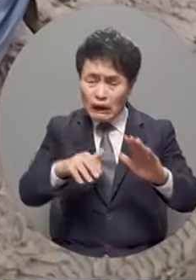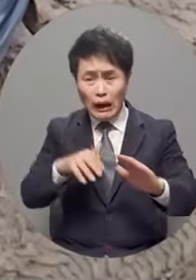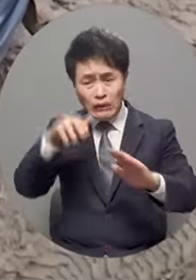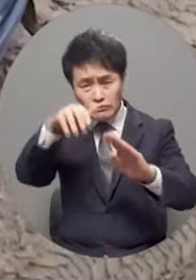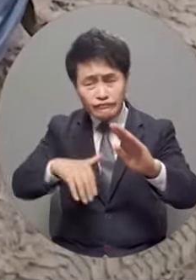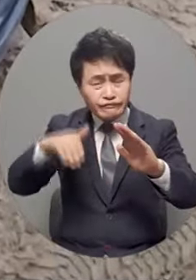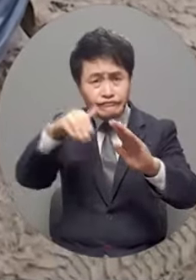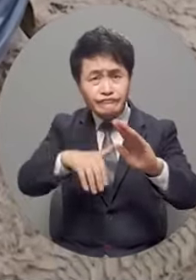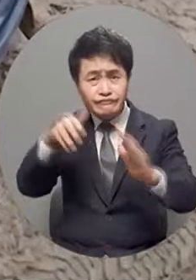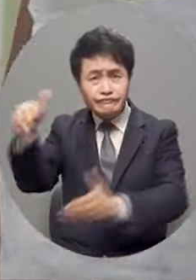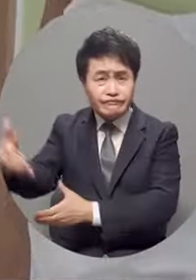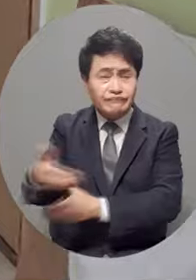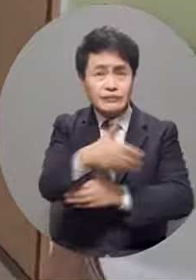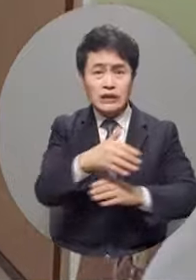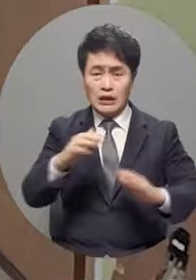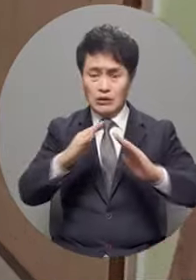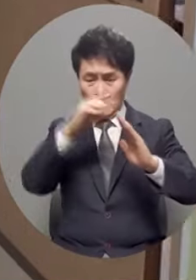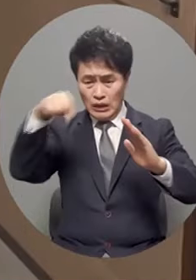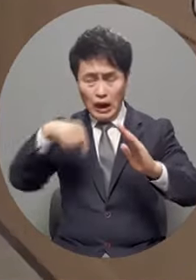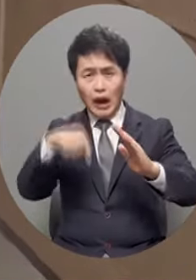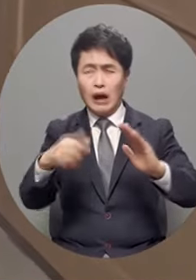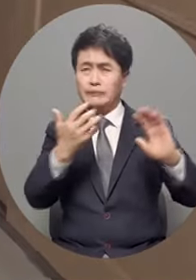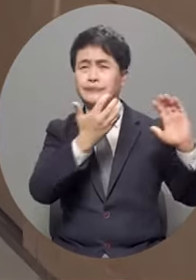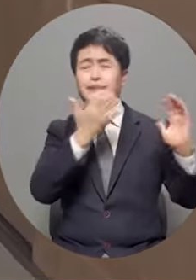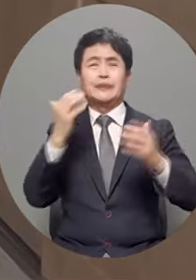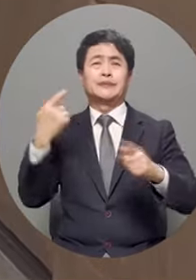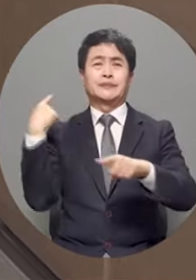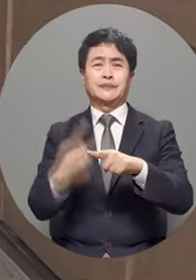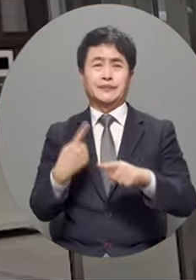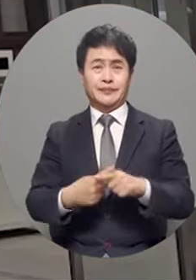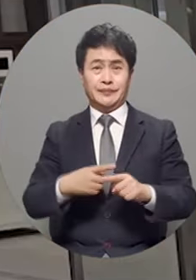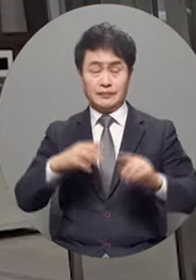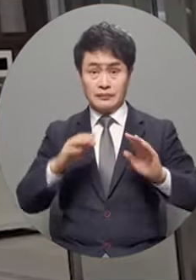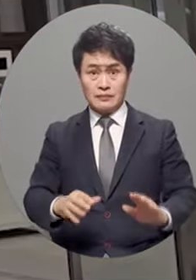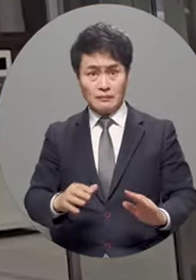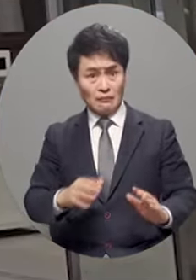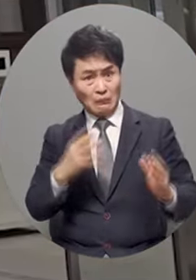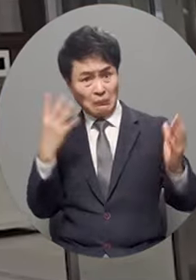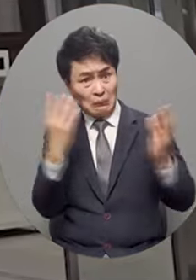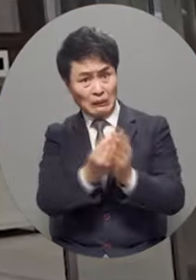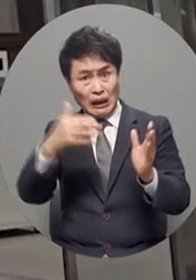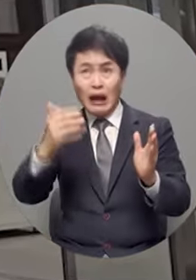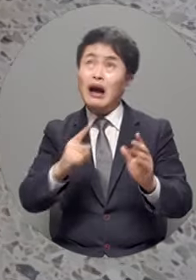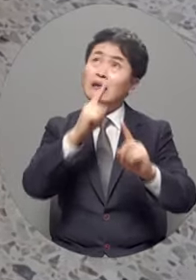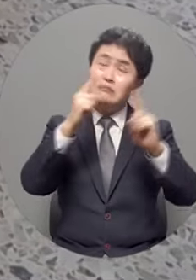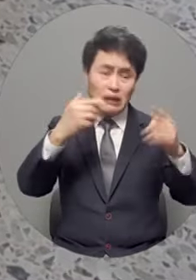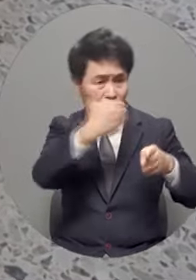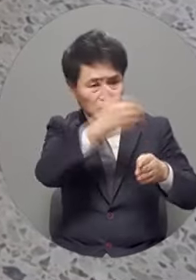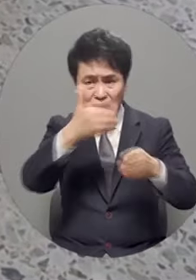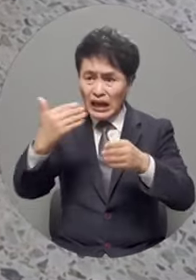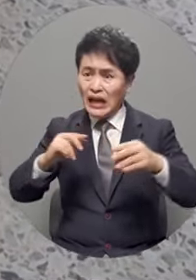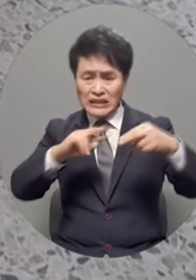퍼나릅니다. 건물 안도 혼잡하긴 마찬가지입니다. 마감이 안 된 천장과 벽면엔 전선과 쇠붙이가 튀어나와